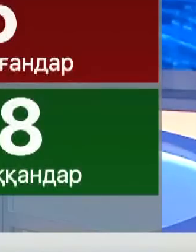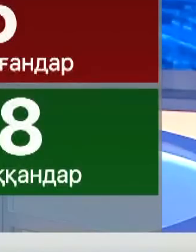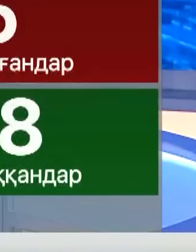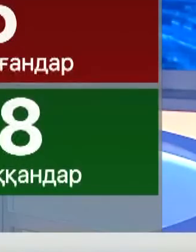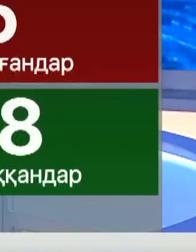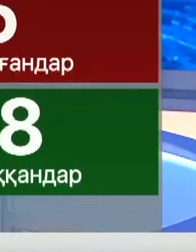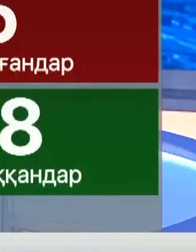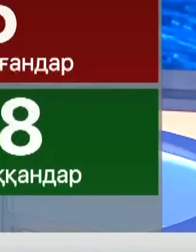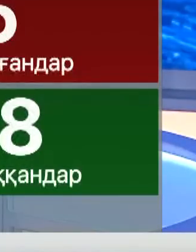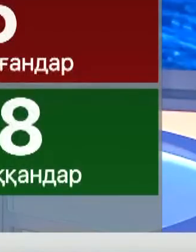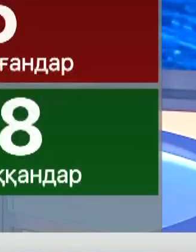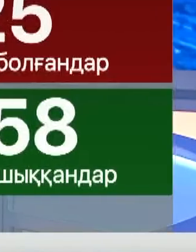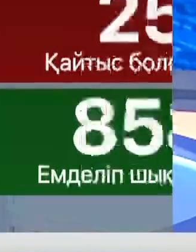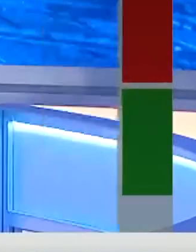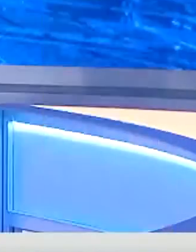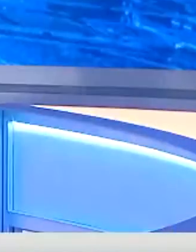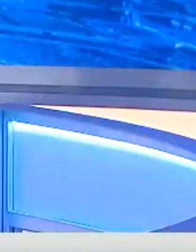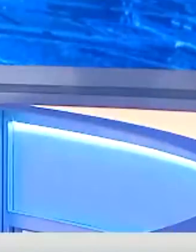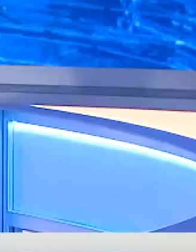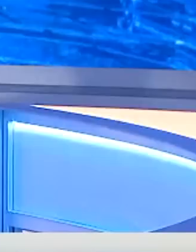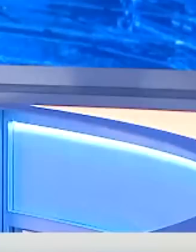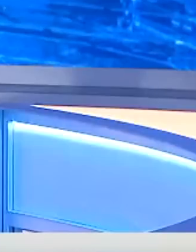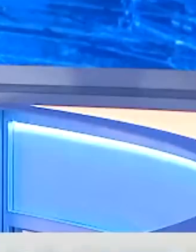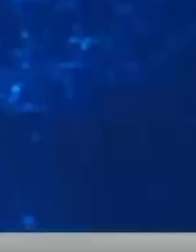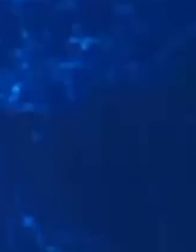25 науқас көз жұмды.